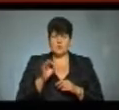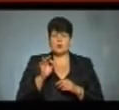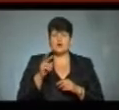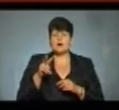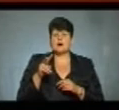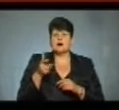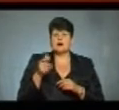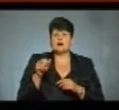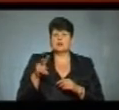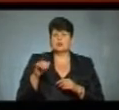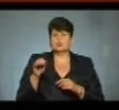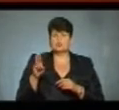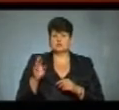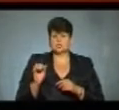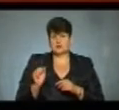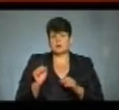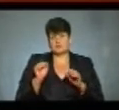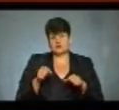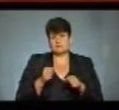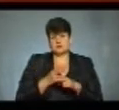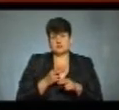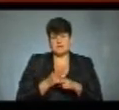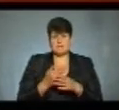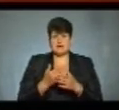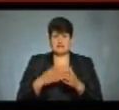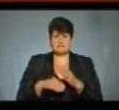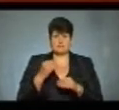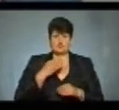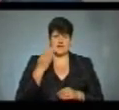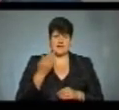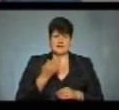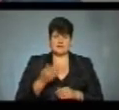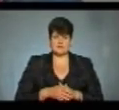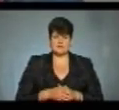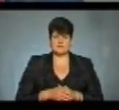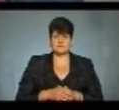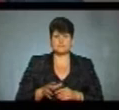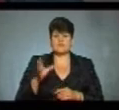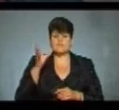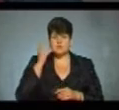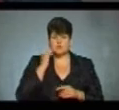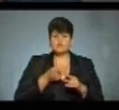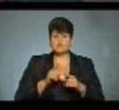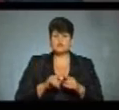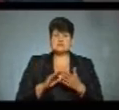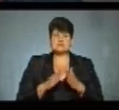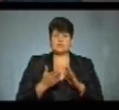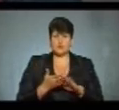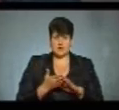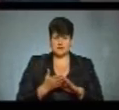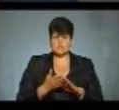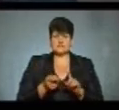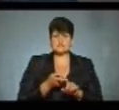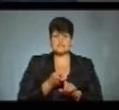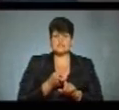Галушка прокоментувала таке можливе перешкоджання передвиборчої агітації. Враховуючи дану ситуацію, залежно